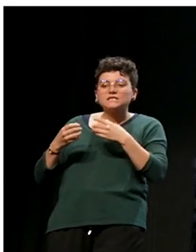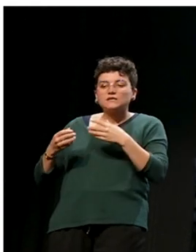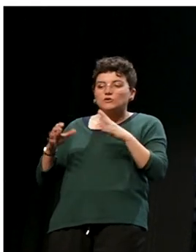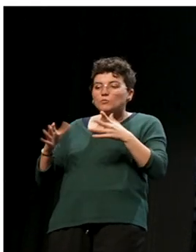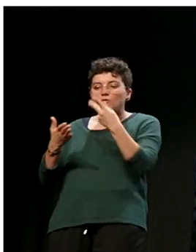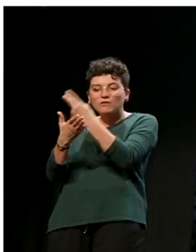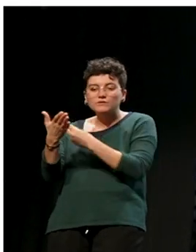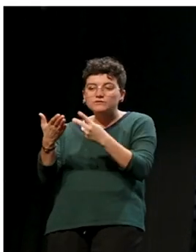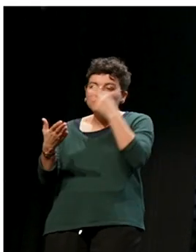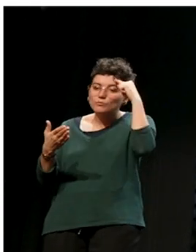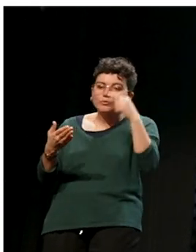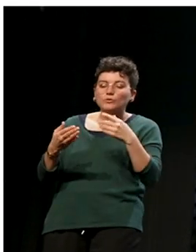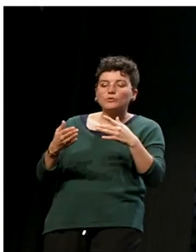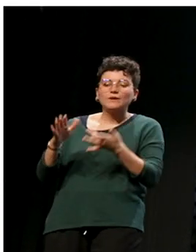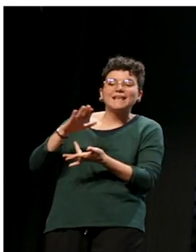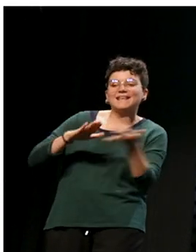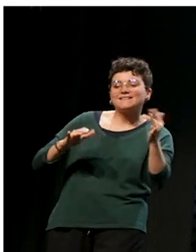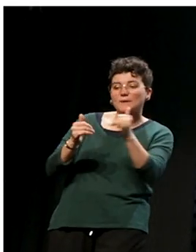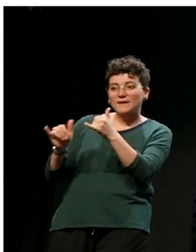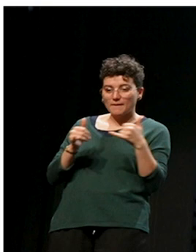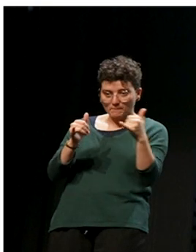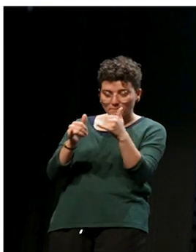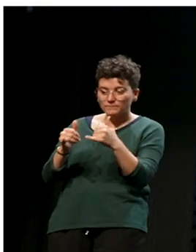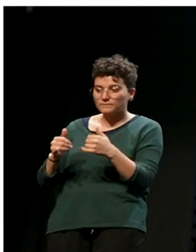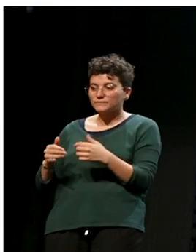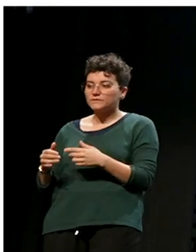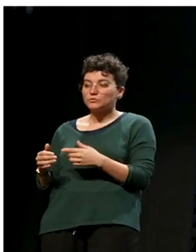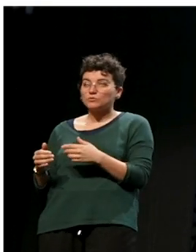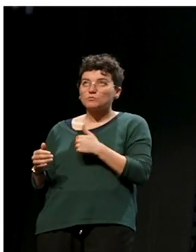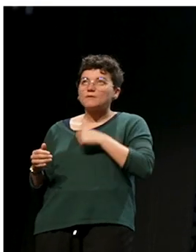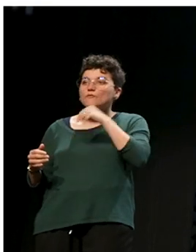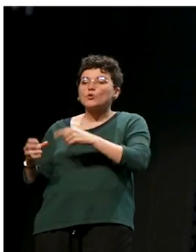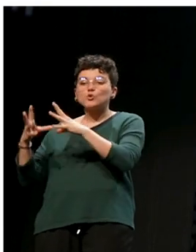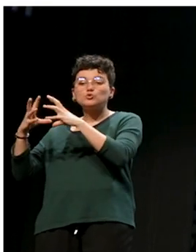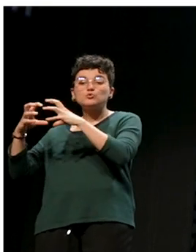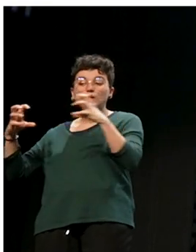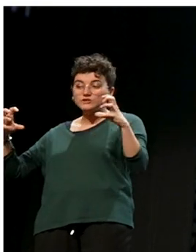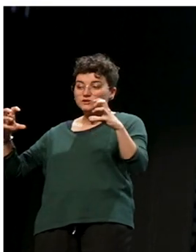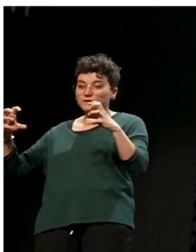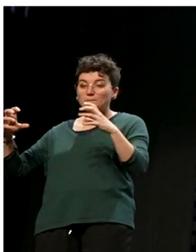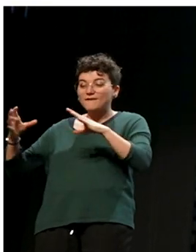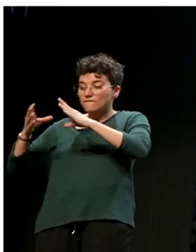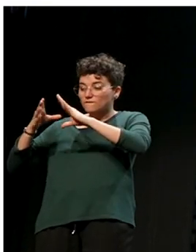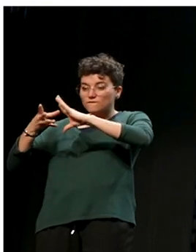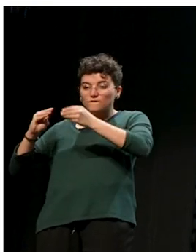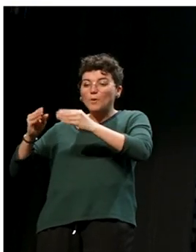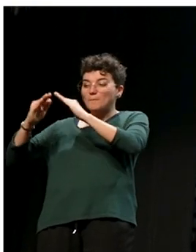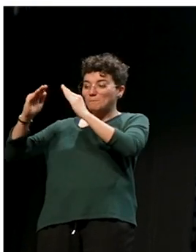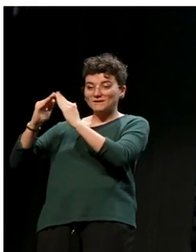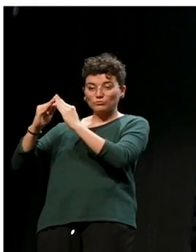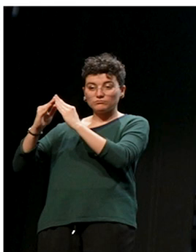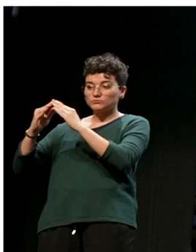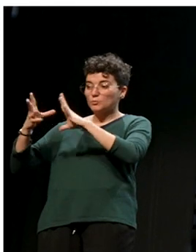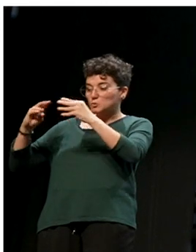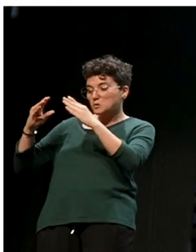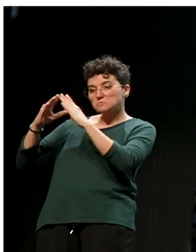game et je devais faire un nuage en forme de maison. Et je me suis dit, tiens, vas-y, puisque